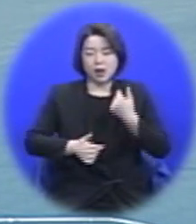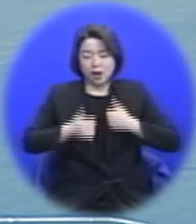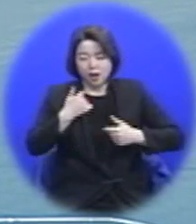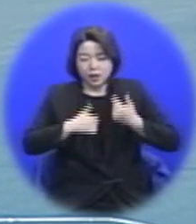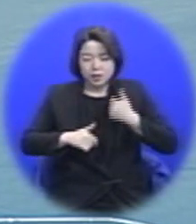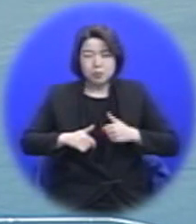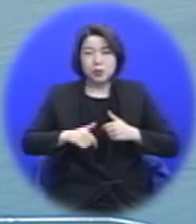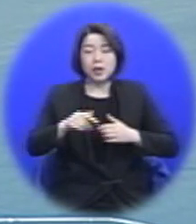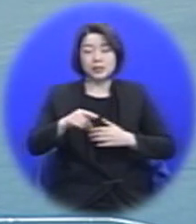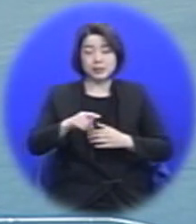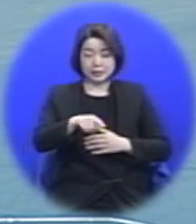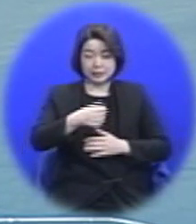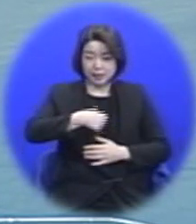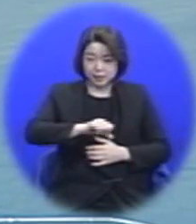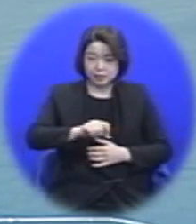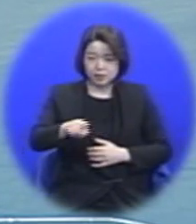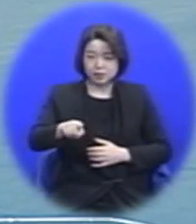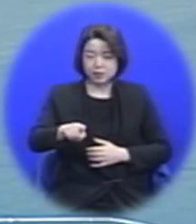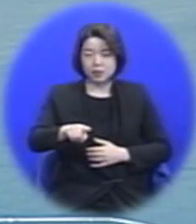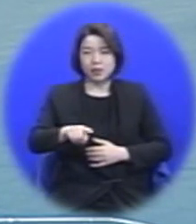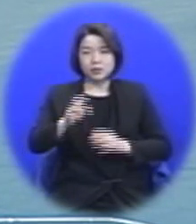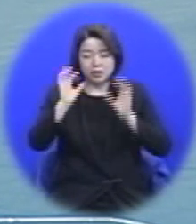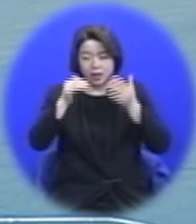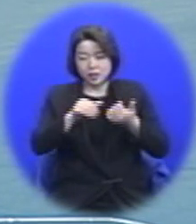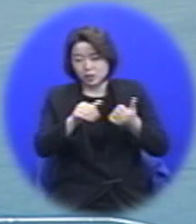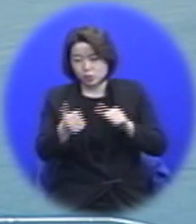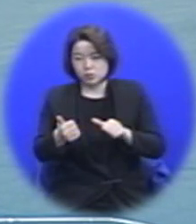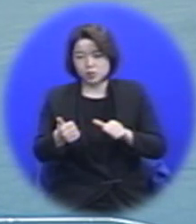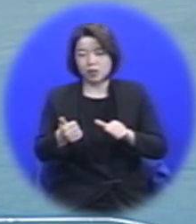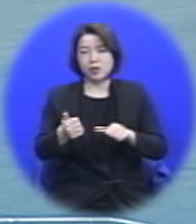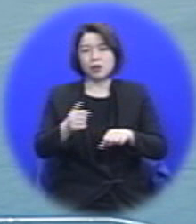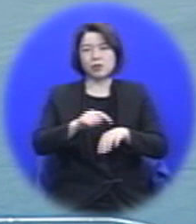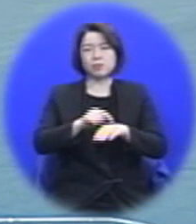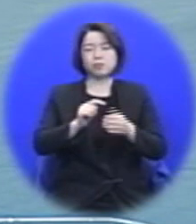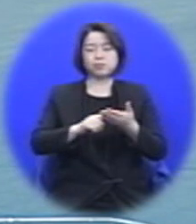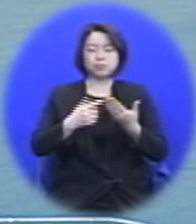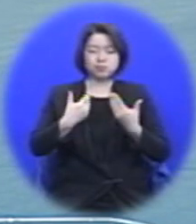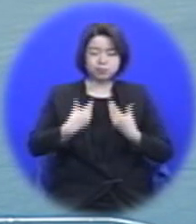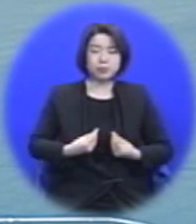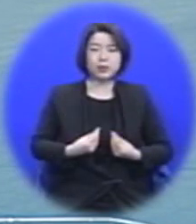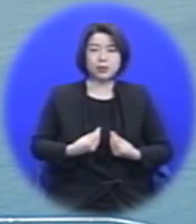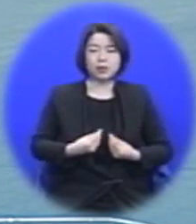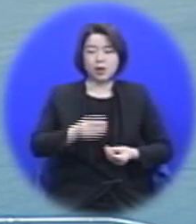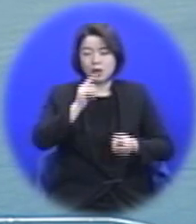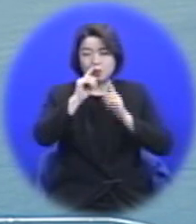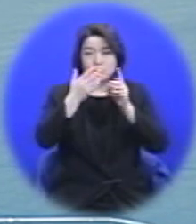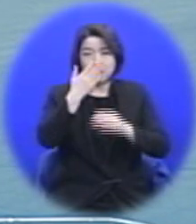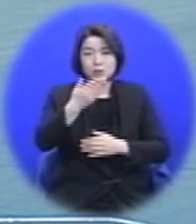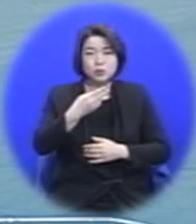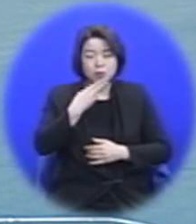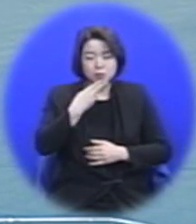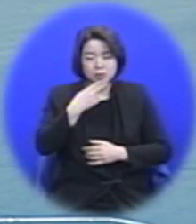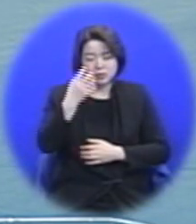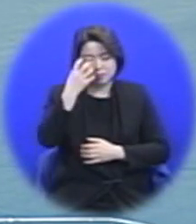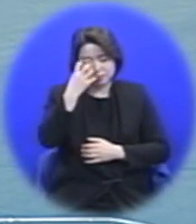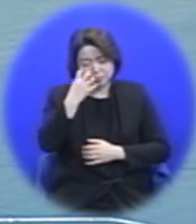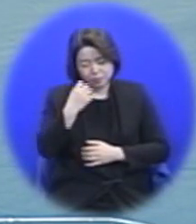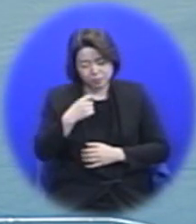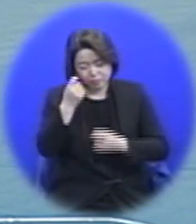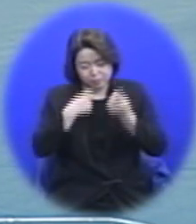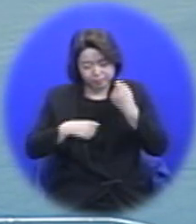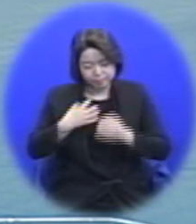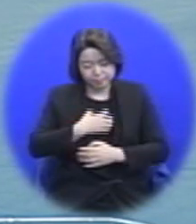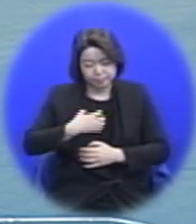아이가 숨을 거두자 그만 낙심하고 말할 수 없는 비통한 슬픔에 사로잡히는